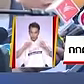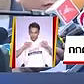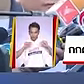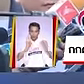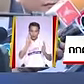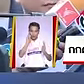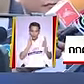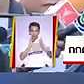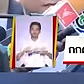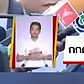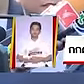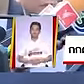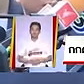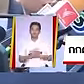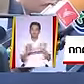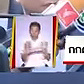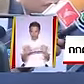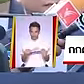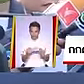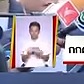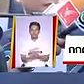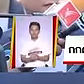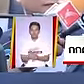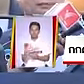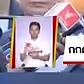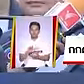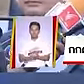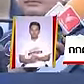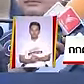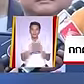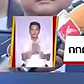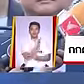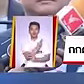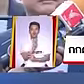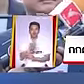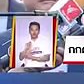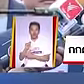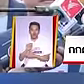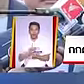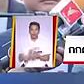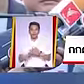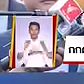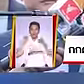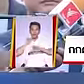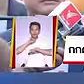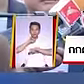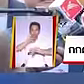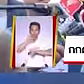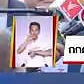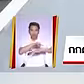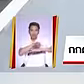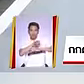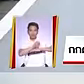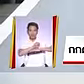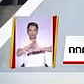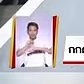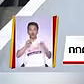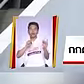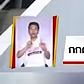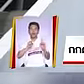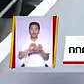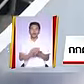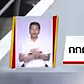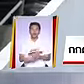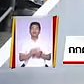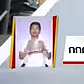มนตรีคนที่30นั้นล่าสุดฮะหลังเกิดดราม่าเพียงชั่วข้ามคืนกกต.ก็มีการประกาศไขข้อข้องใจโดยตอบคำถ